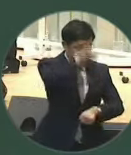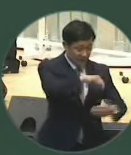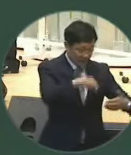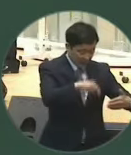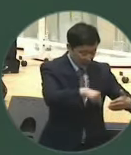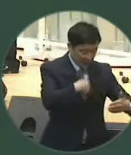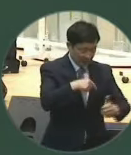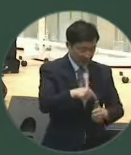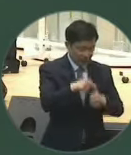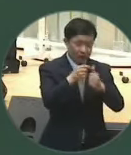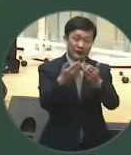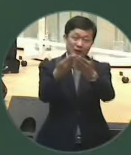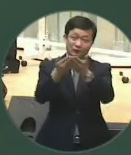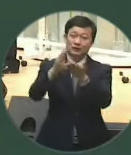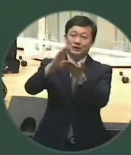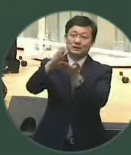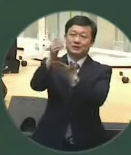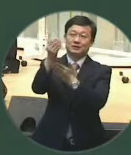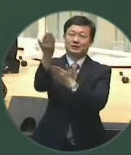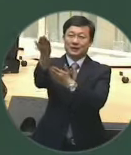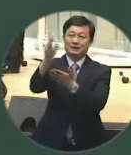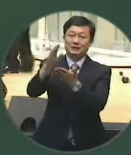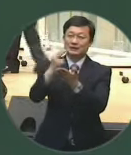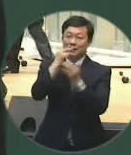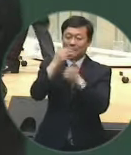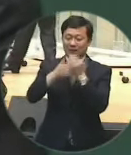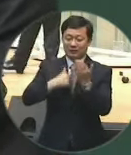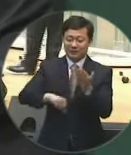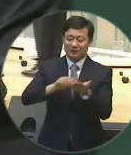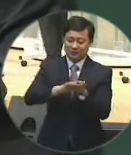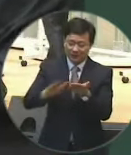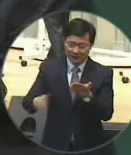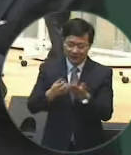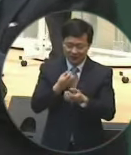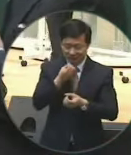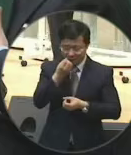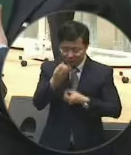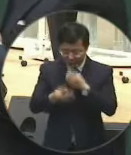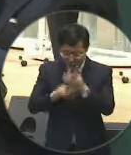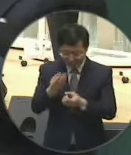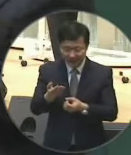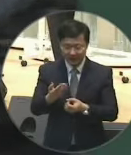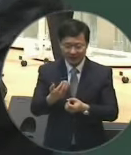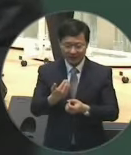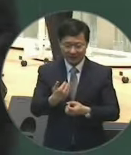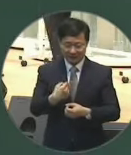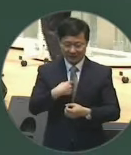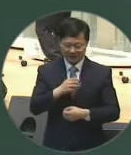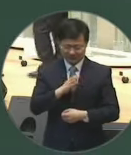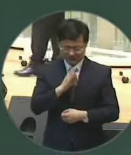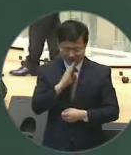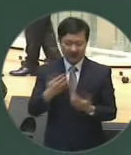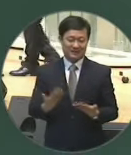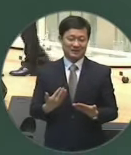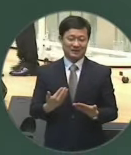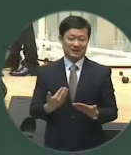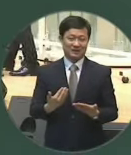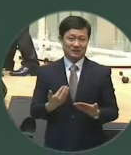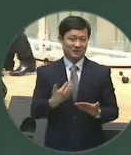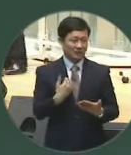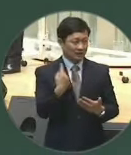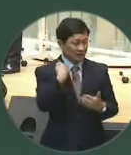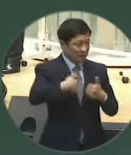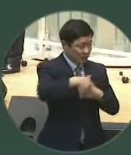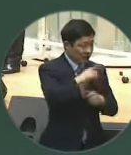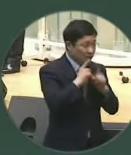그리스도시요 살아계신 하나님의 아들이십니다. You set me free from the disasters that should have brought me ultimate destruction. You are the Christ, the Son of the living God. 우리의 배경이